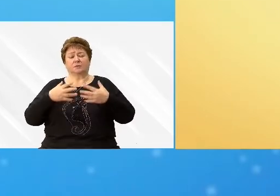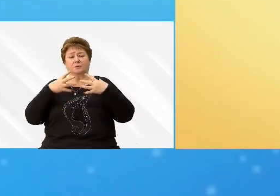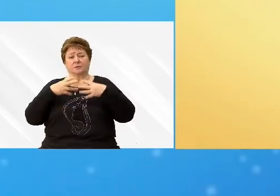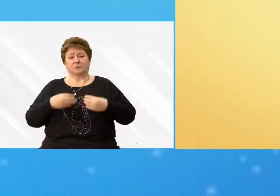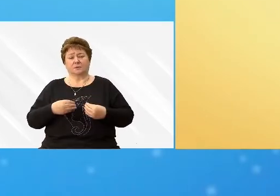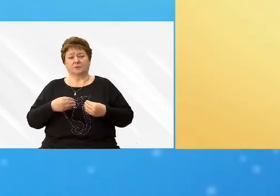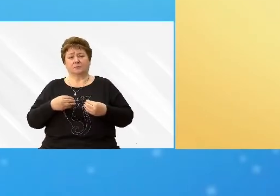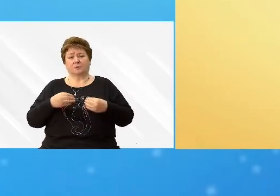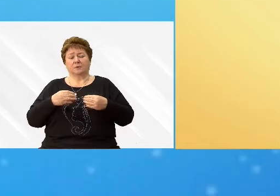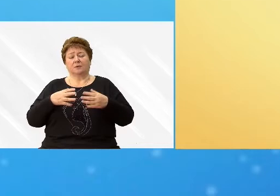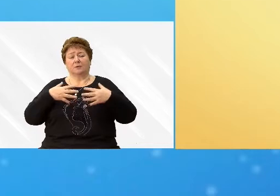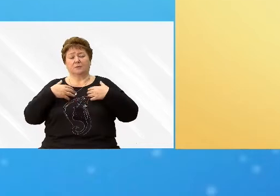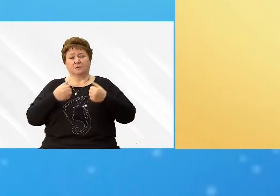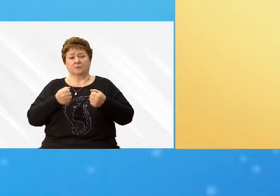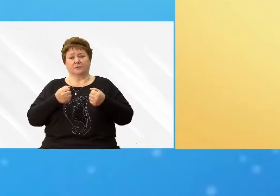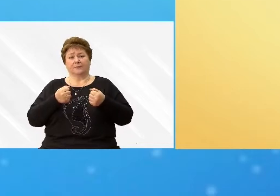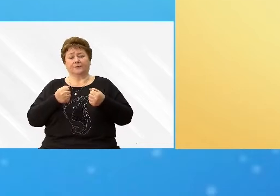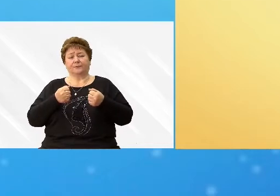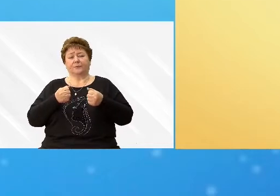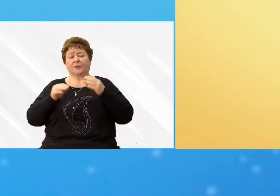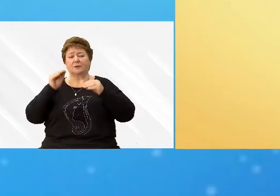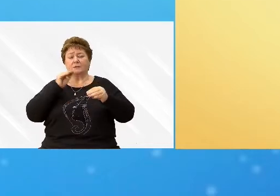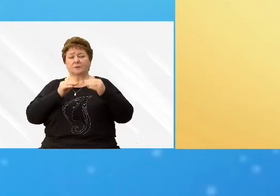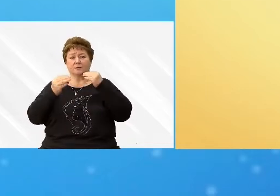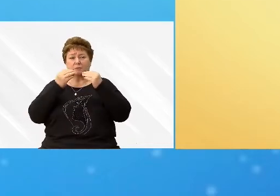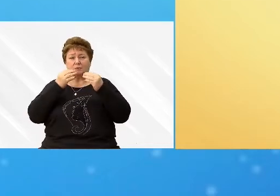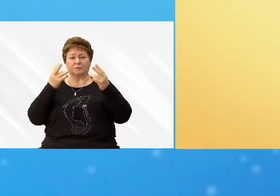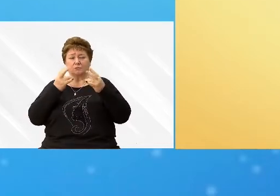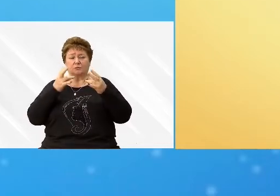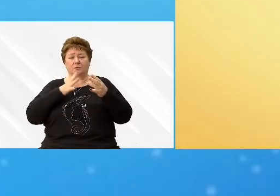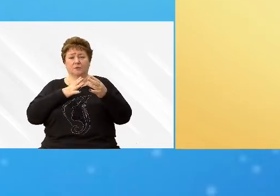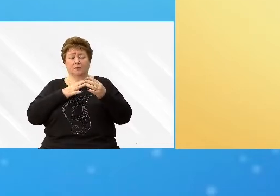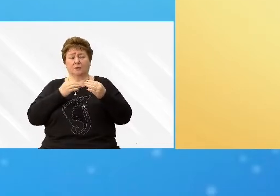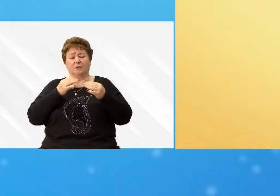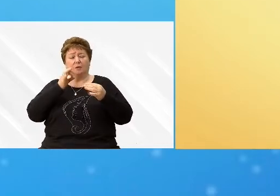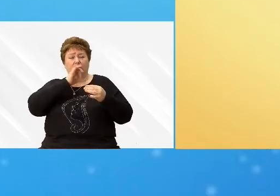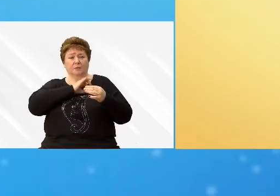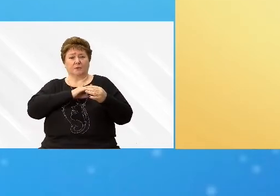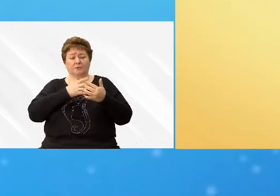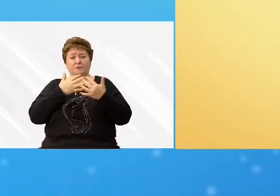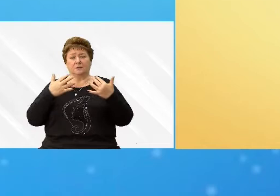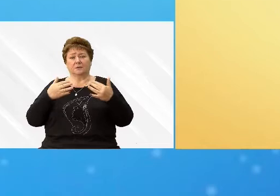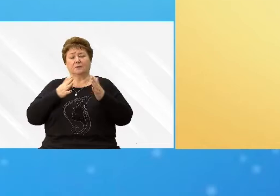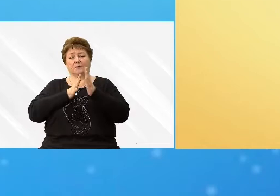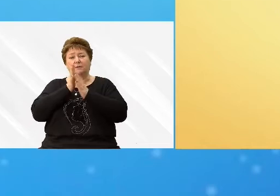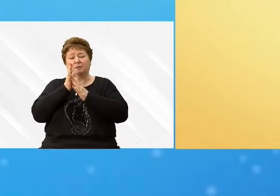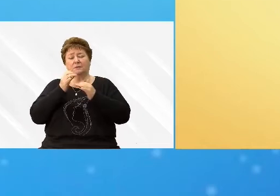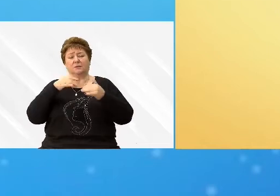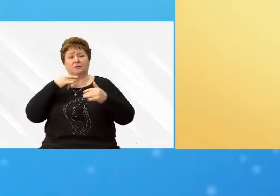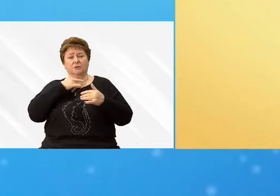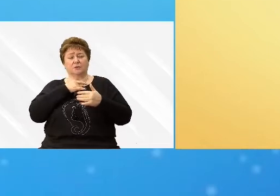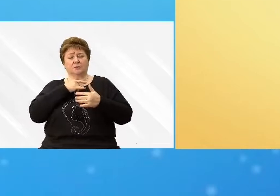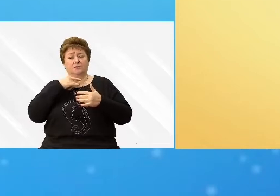то есть для здоровья состав пищи должны входить питательные вещества растительного и животного